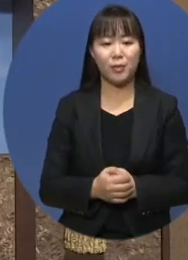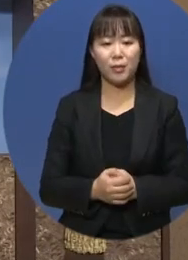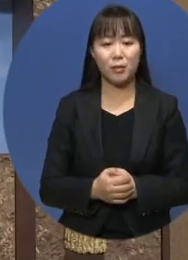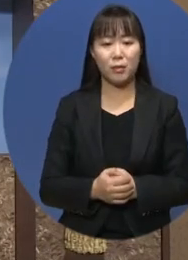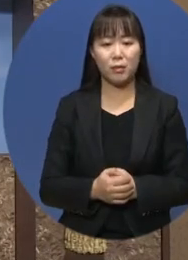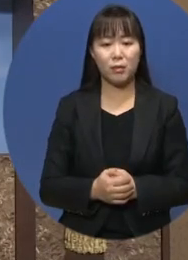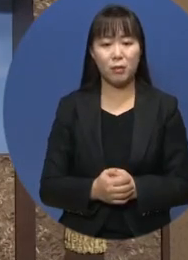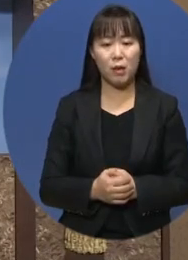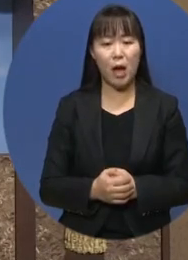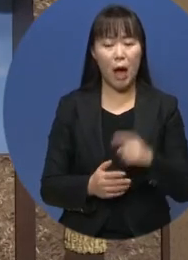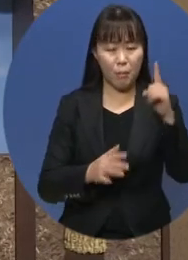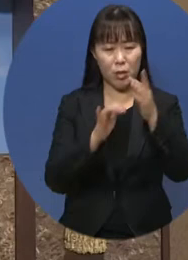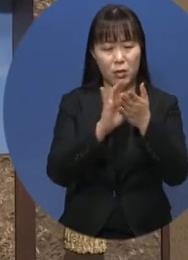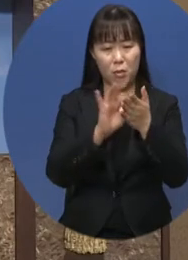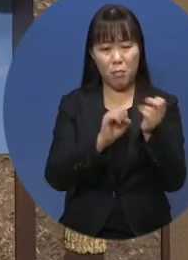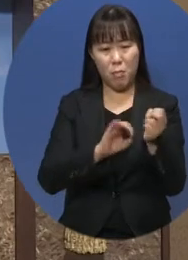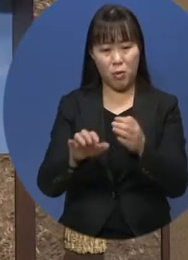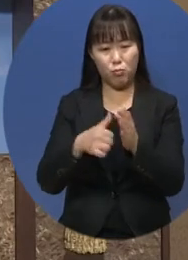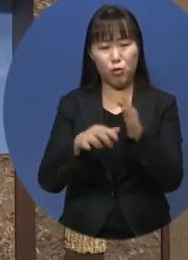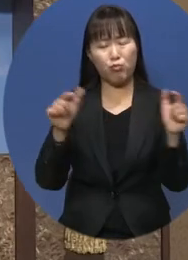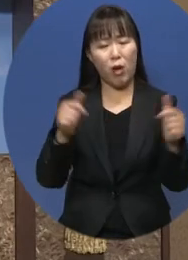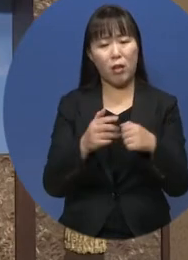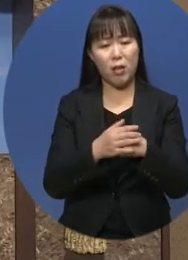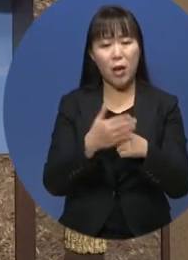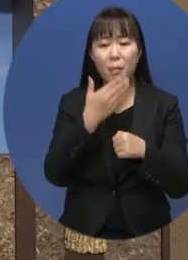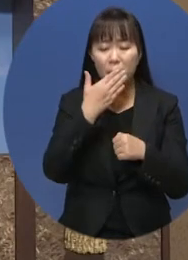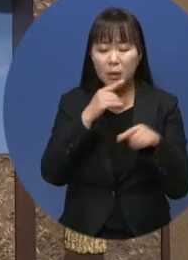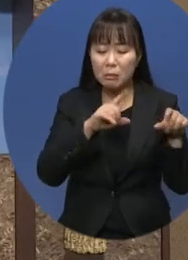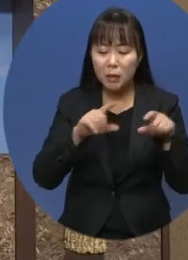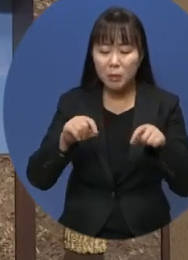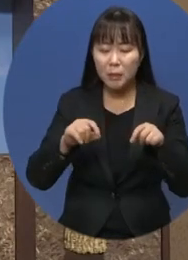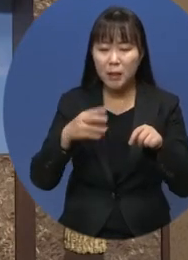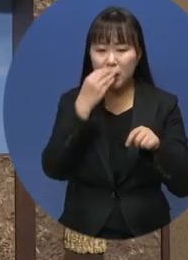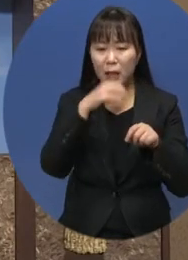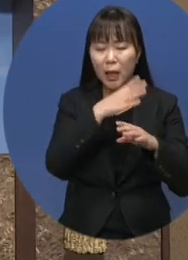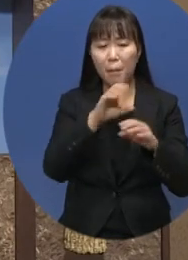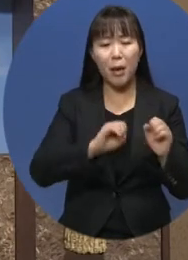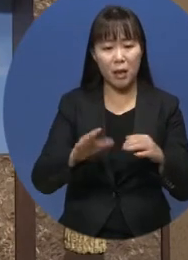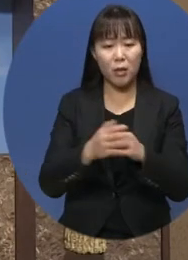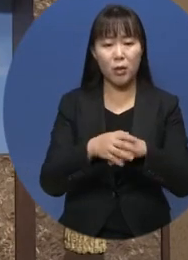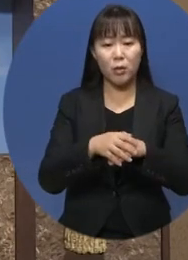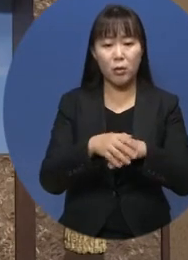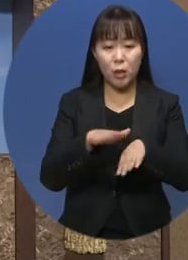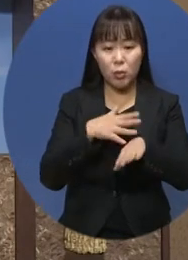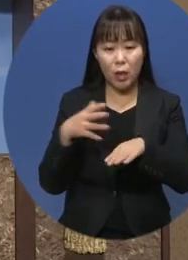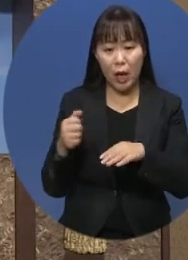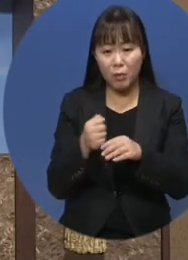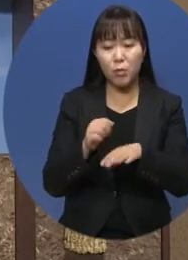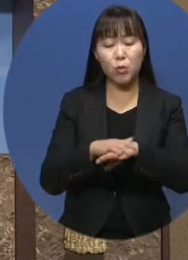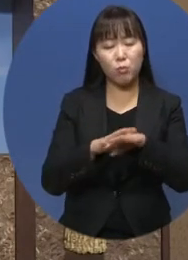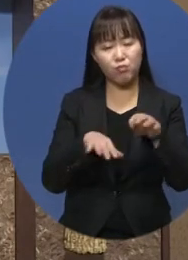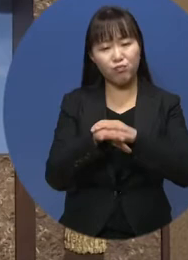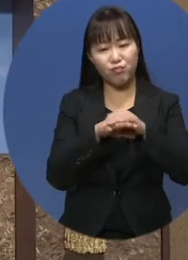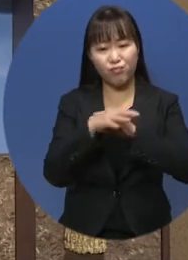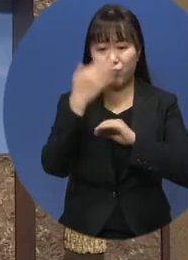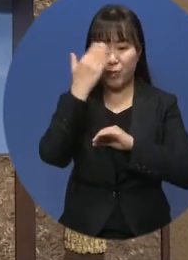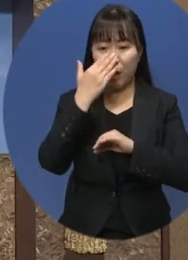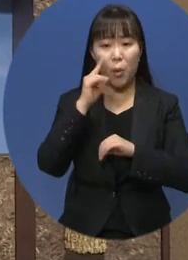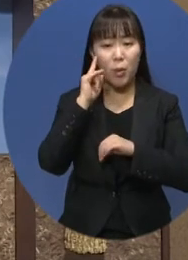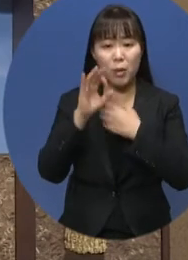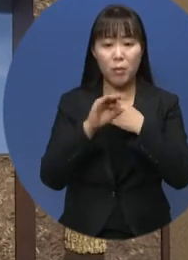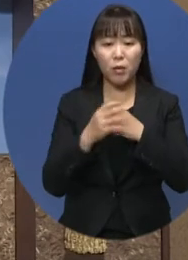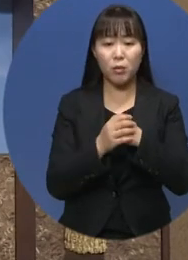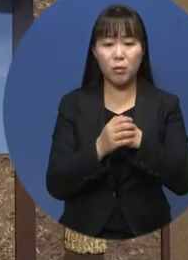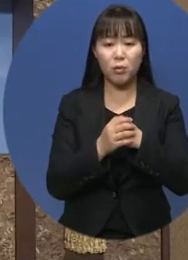일행 꿈 줄이자 그렇죠 음식물 쓰레 줄이자 우리 손수건 갖고 다니면서 손 탁자 왜냐하면 이